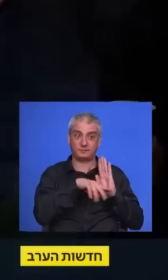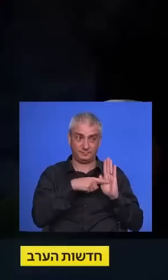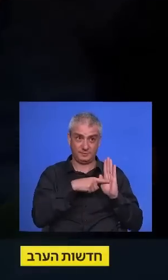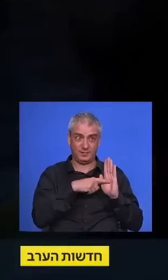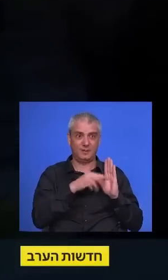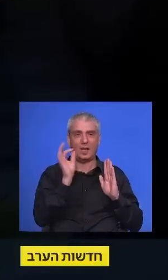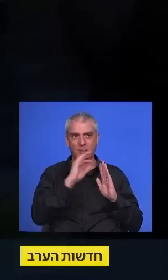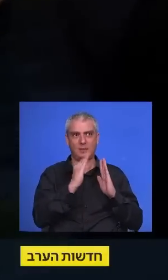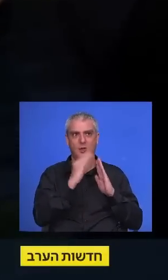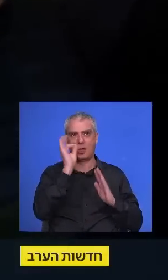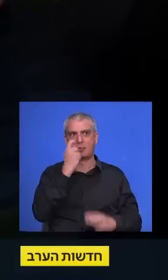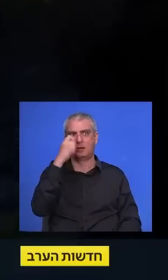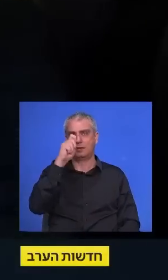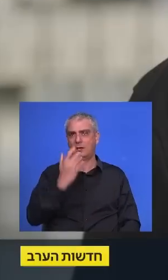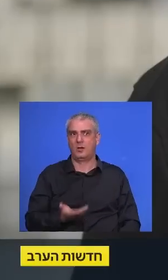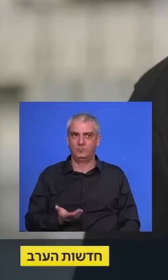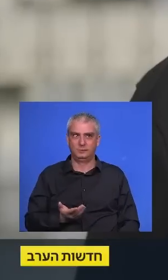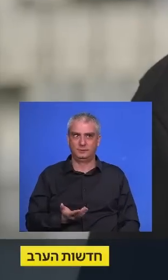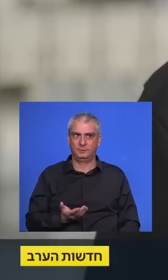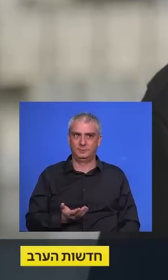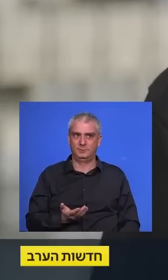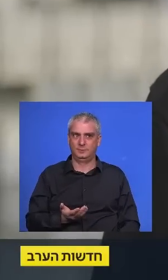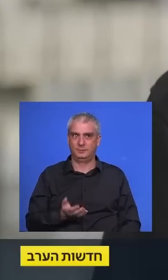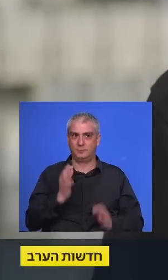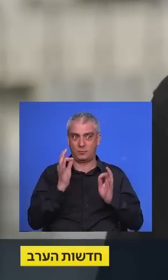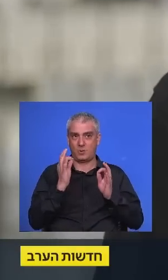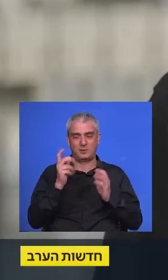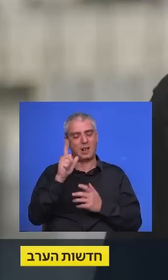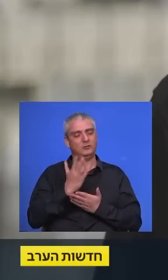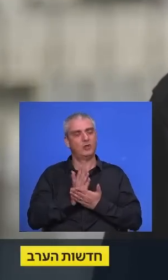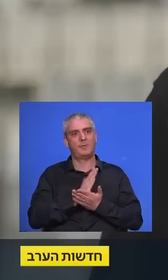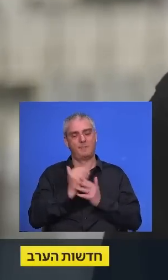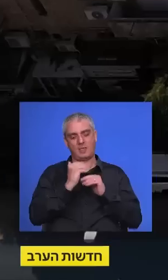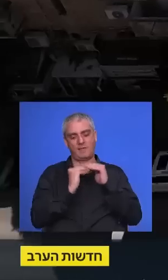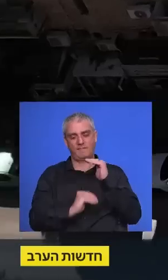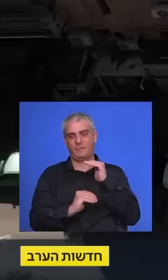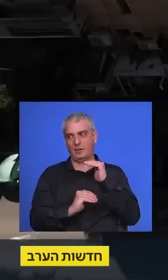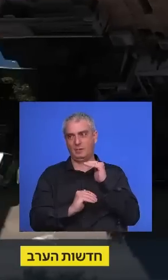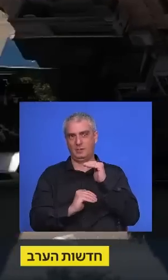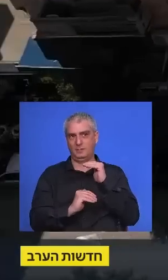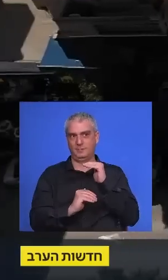הנחה בעצם דירות היו עדיין יקרות, במיוחד לנאמר מעמד ביניים ומטה.